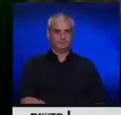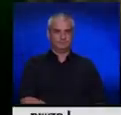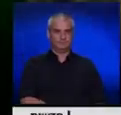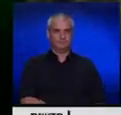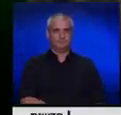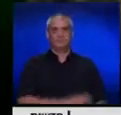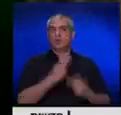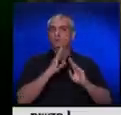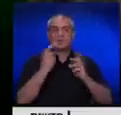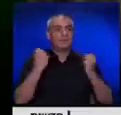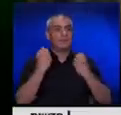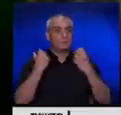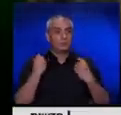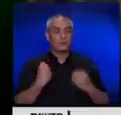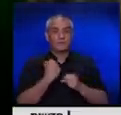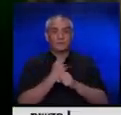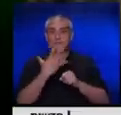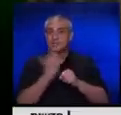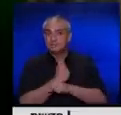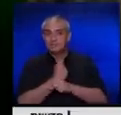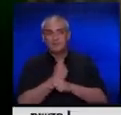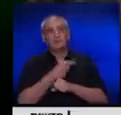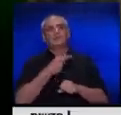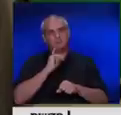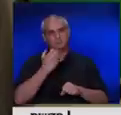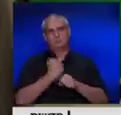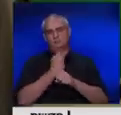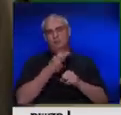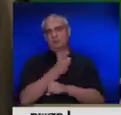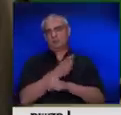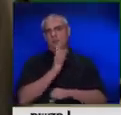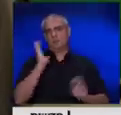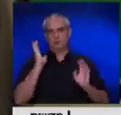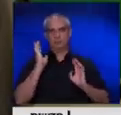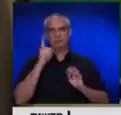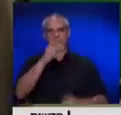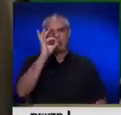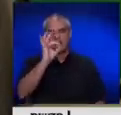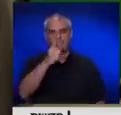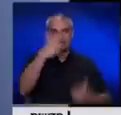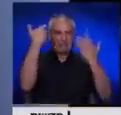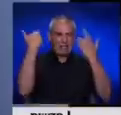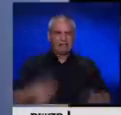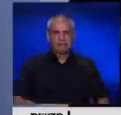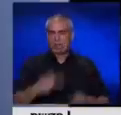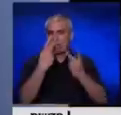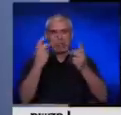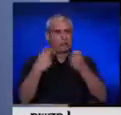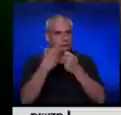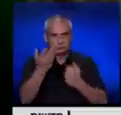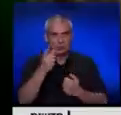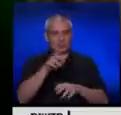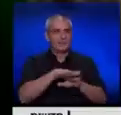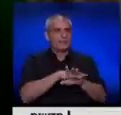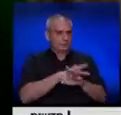לא משנה כמה תרגילים טובים אתה עושה וכמה תצליח, ההתעללויות הגיעו, אתה אפס, אתה לוזר, אתה לא שייך, ואתה